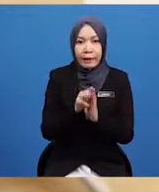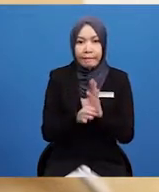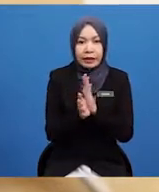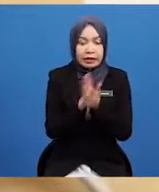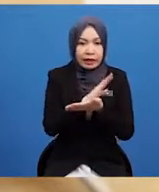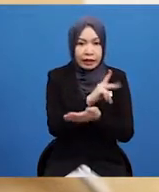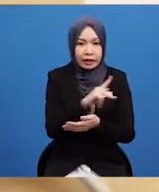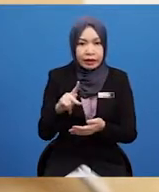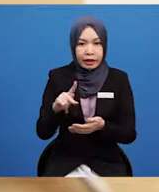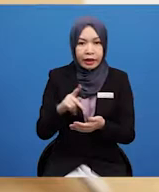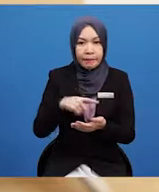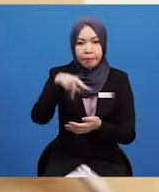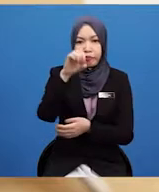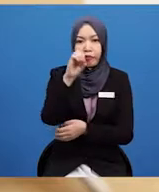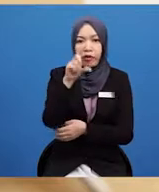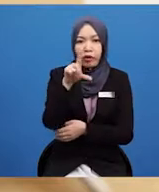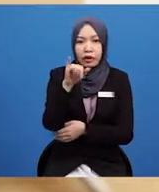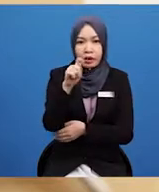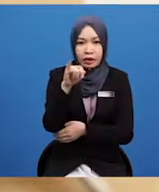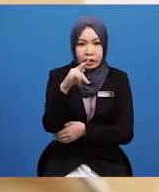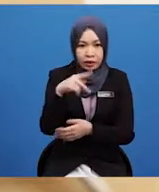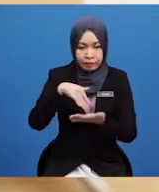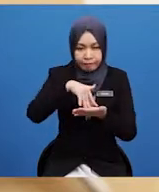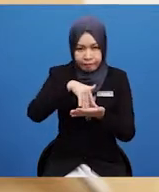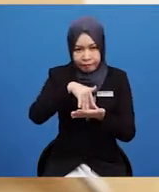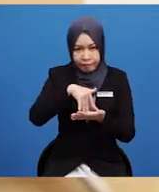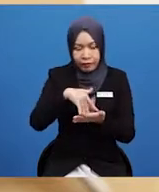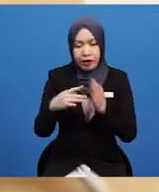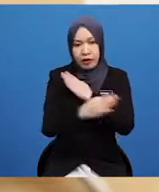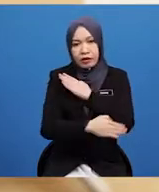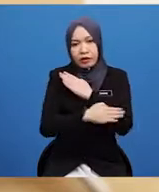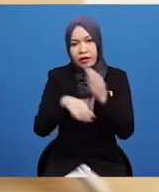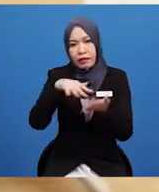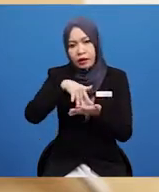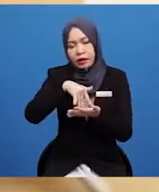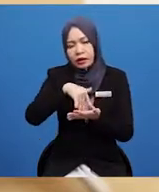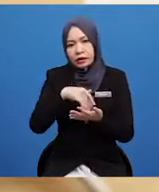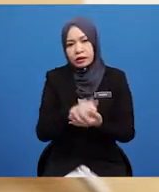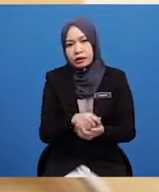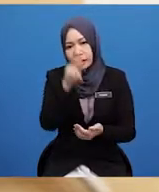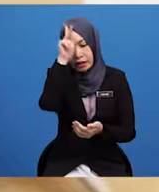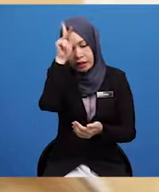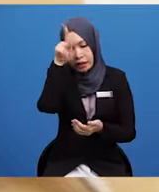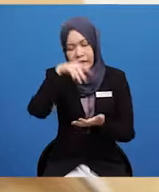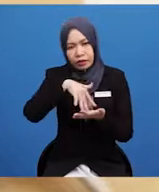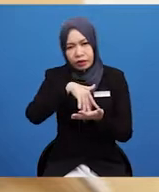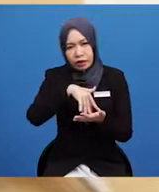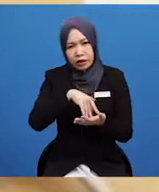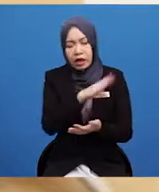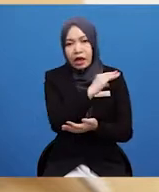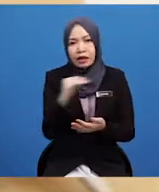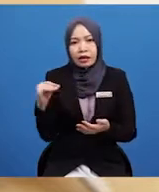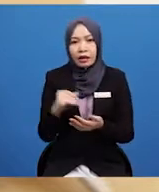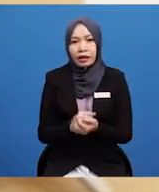ketidakstabilan politik yang berterusan di Eropah seiring dengan persaingan mendapatkan tanah